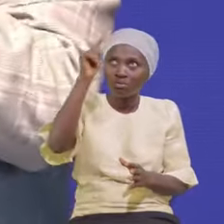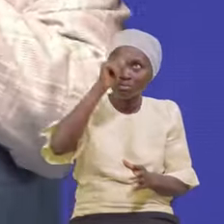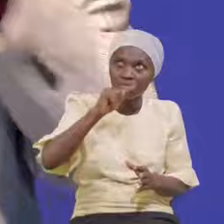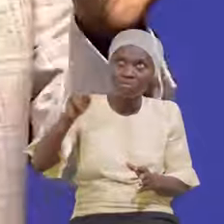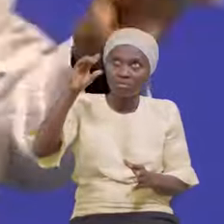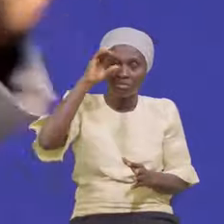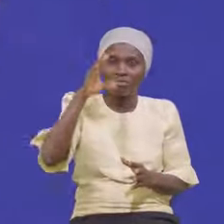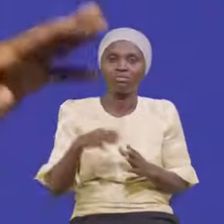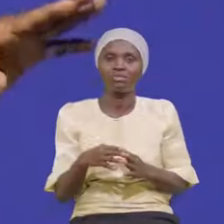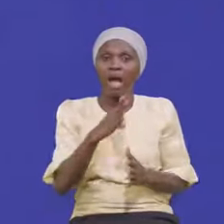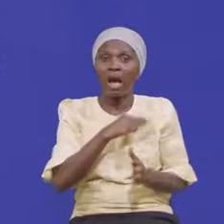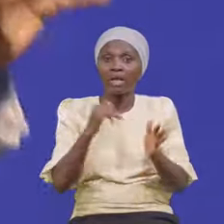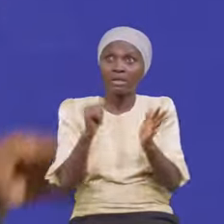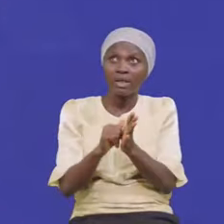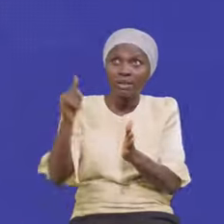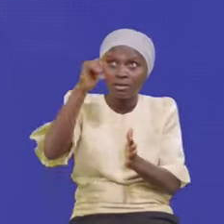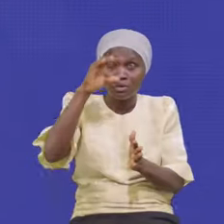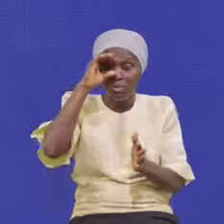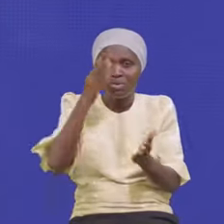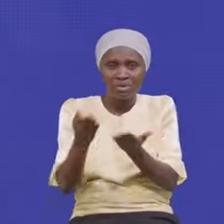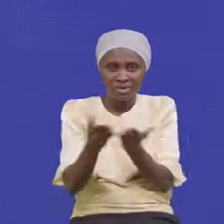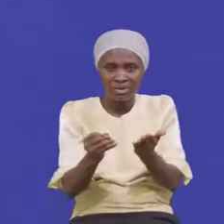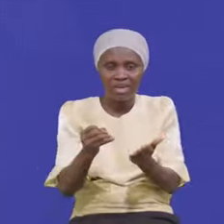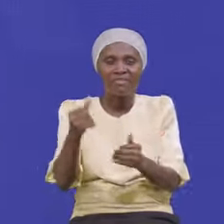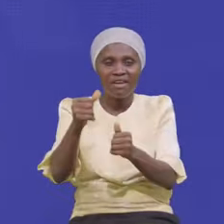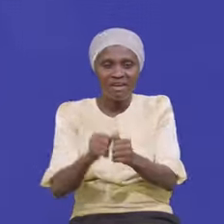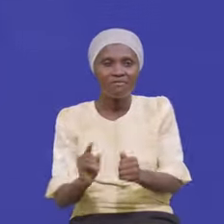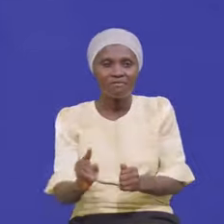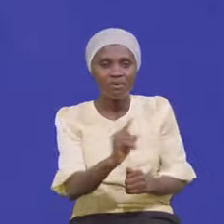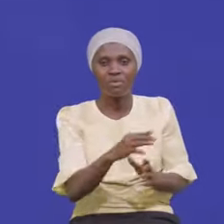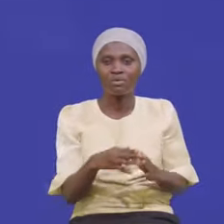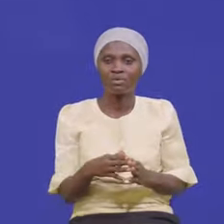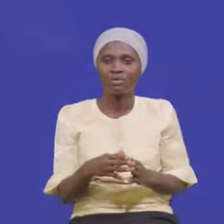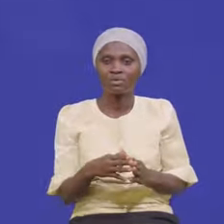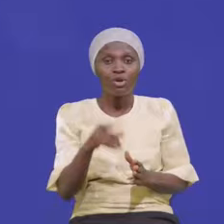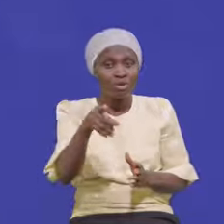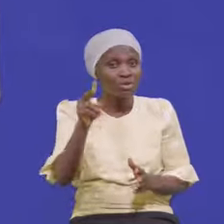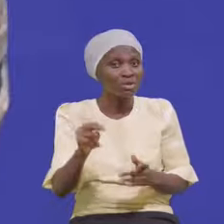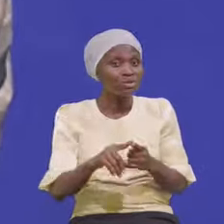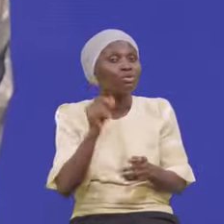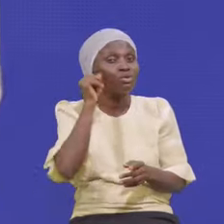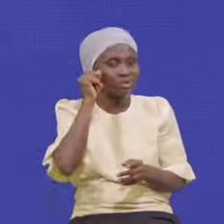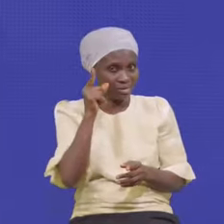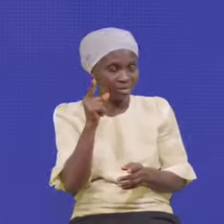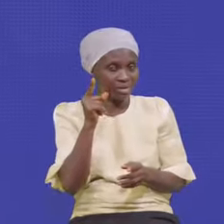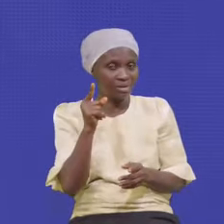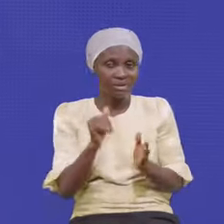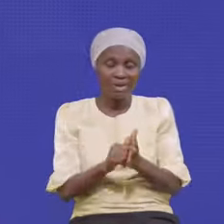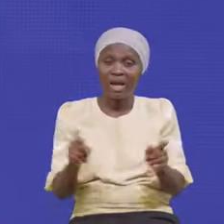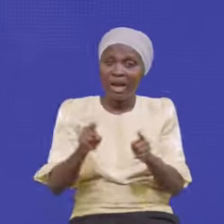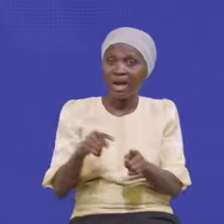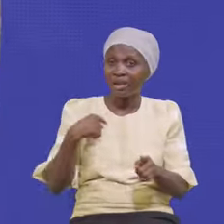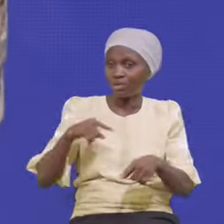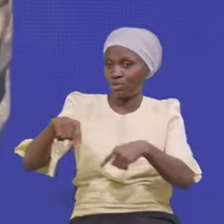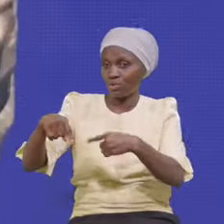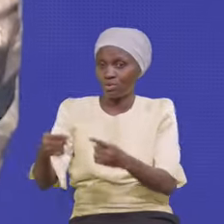చంద్రుడు. And that moon serves everyone. ఆ యొక్క చంద్రుడు అందరికి సేవలు అందిస్తాడు. We need to understand. అర్థం చేసుకోవాలి. As we go from